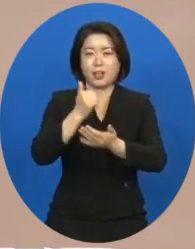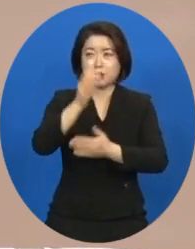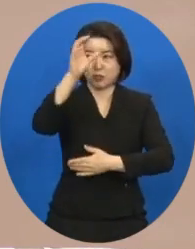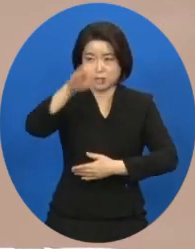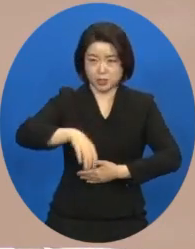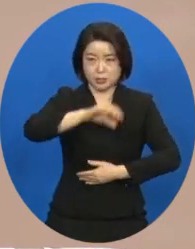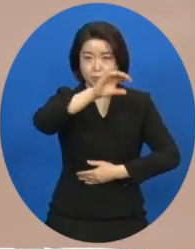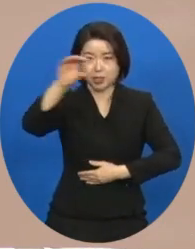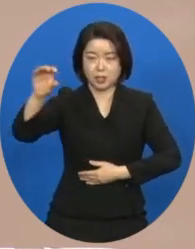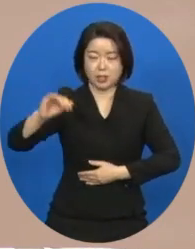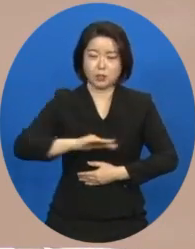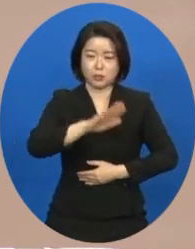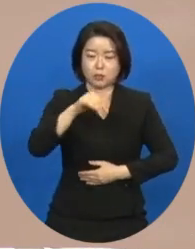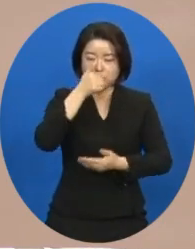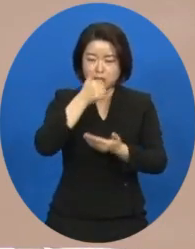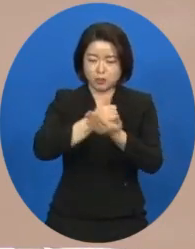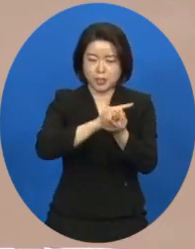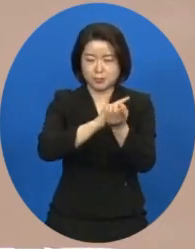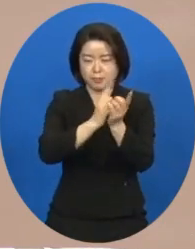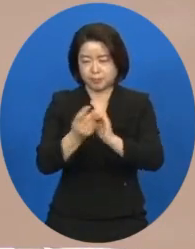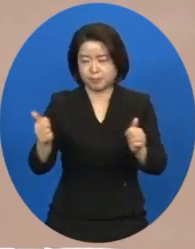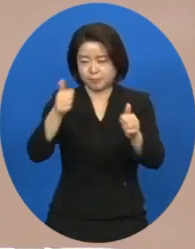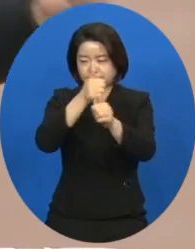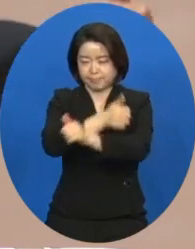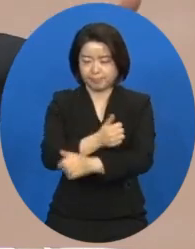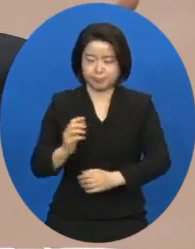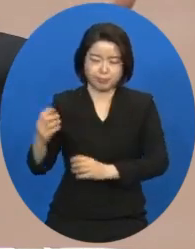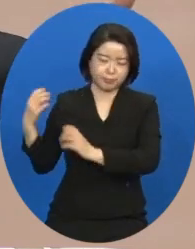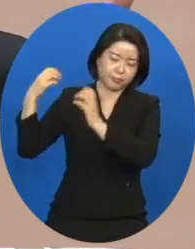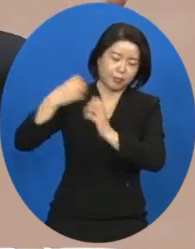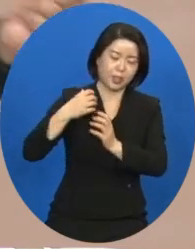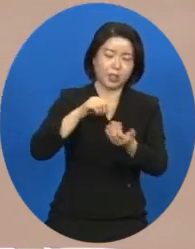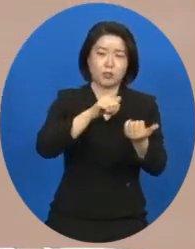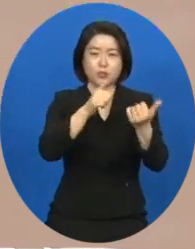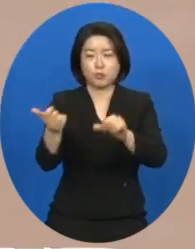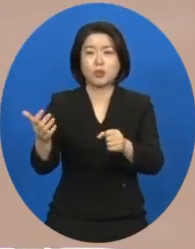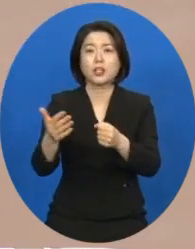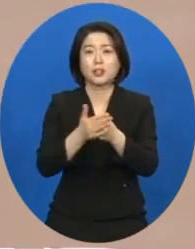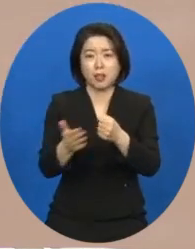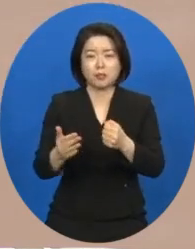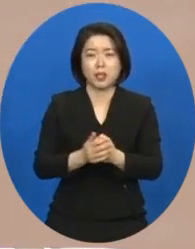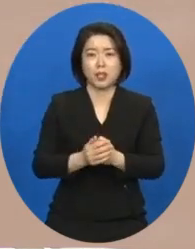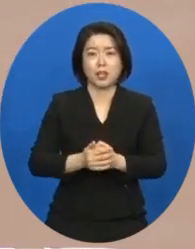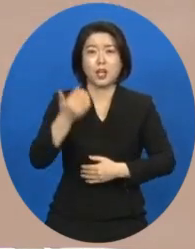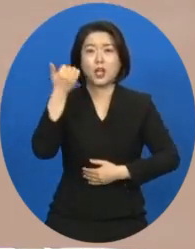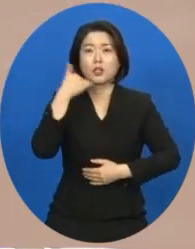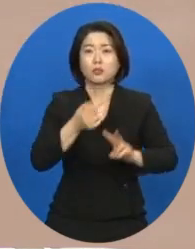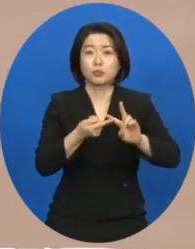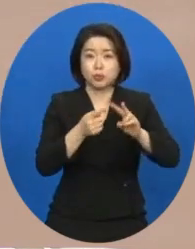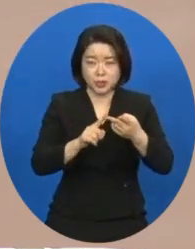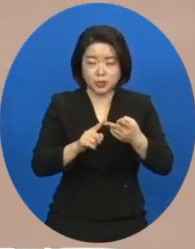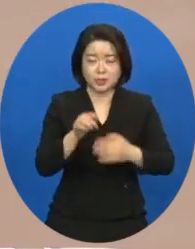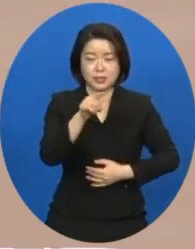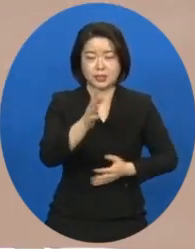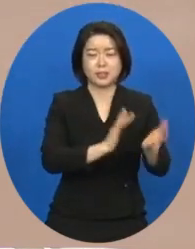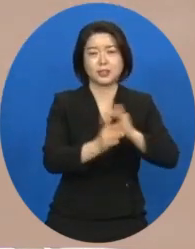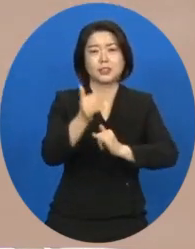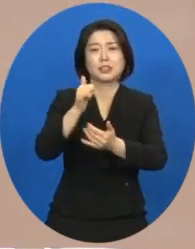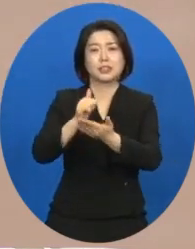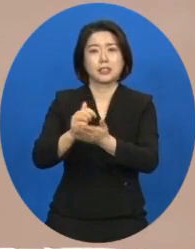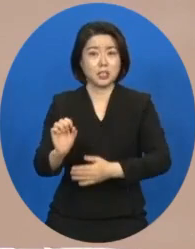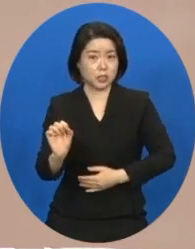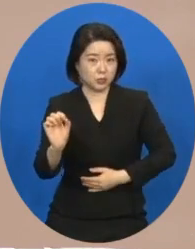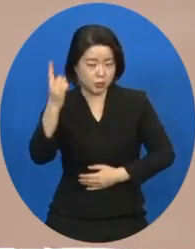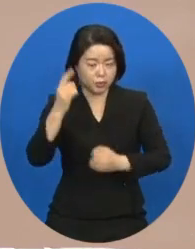십자가에서 우리 죄를 대신 지시고 죽으심으로 누구든지 그 예수님이 자기를